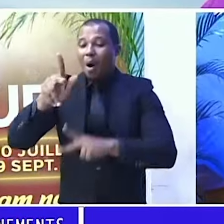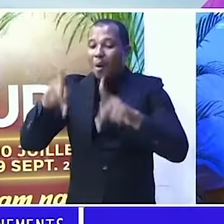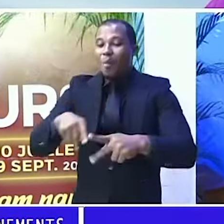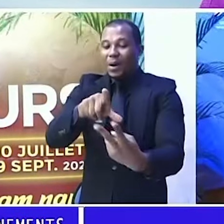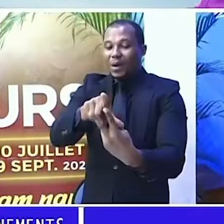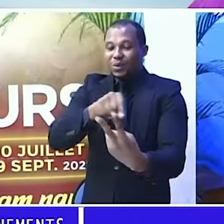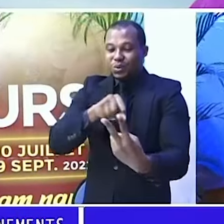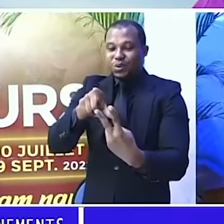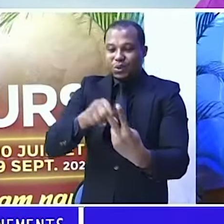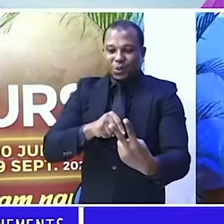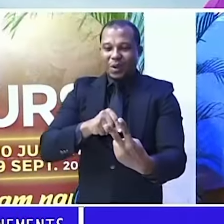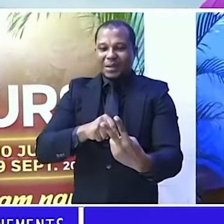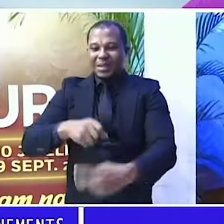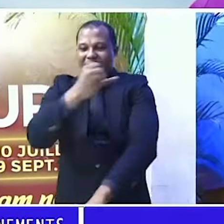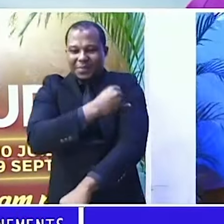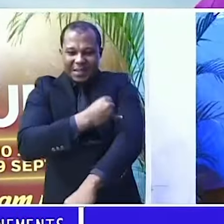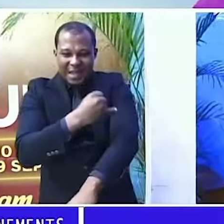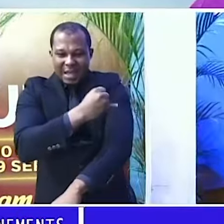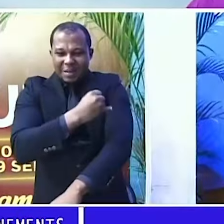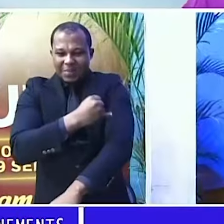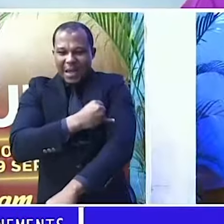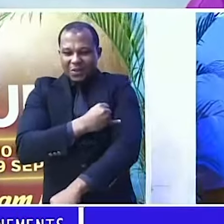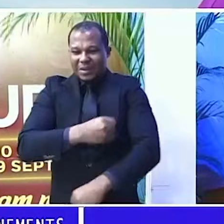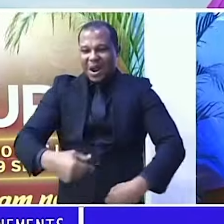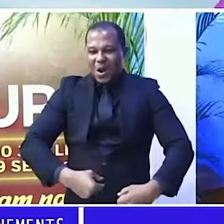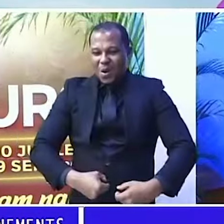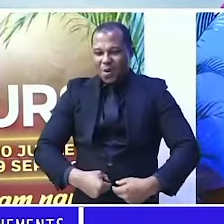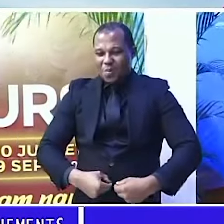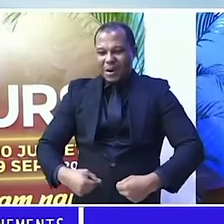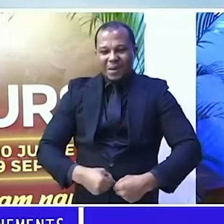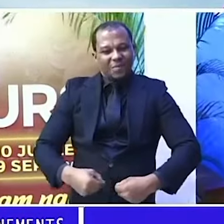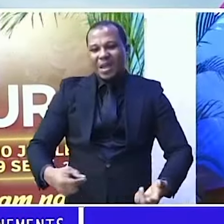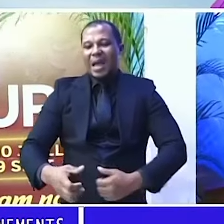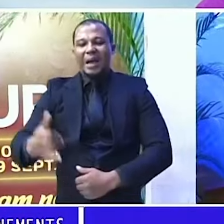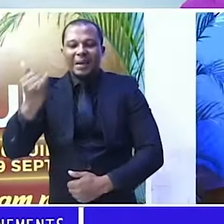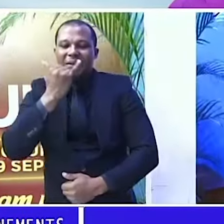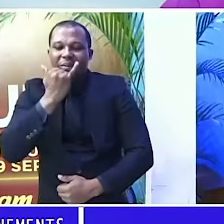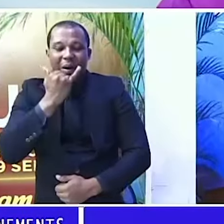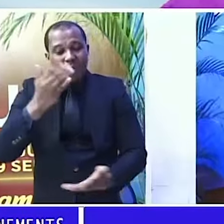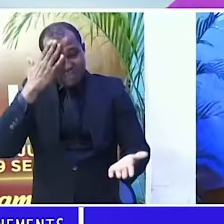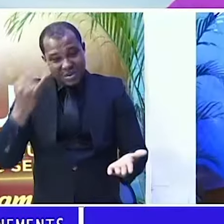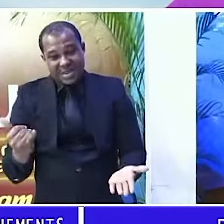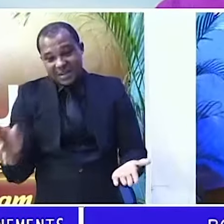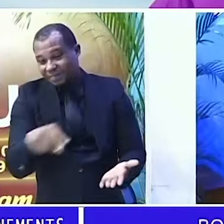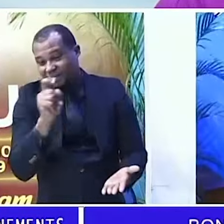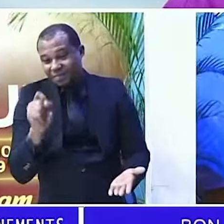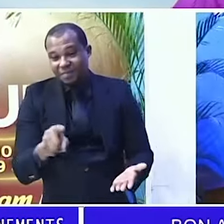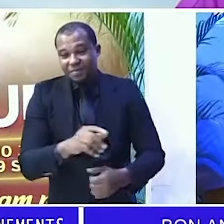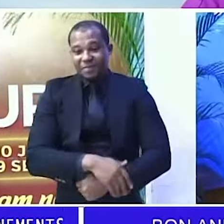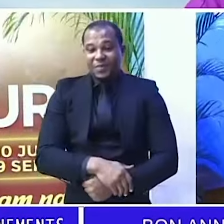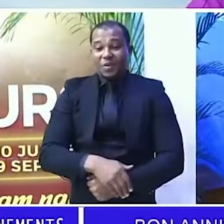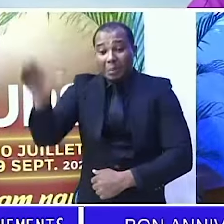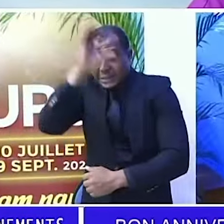gen l'autre point tout côté nan col, yo mette nan lombrique, yo mette l'autre côté encore nan col. Pour qui ça, mes amis? Qui soit cherché?